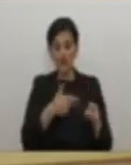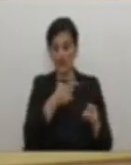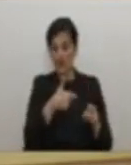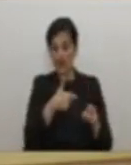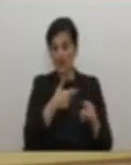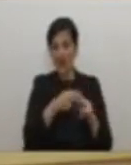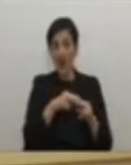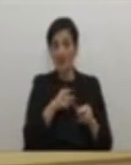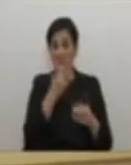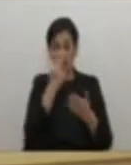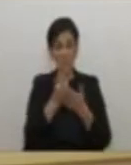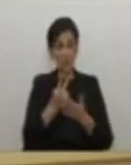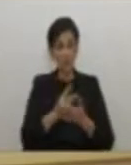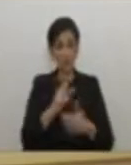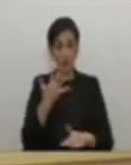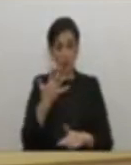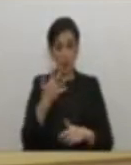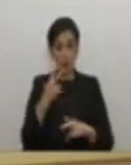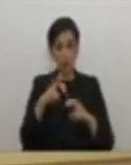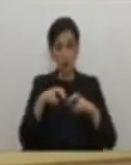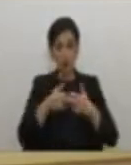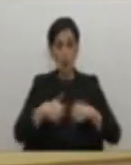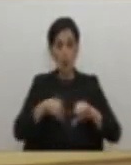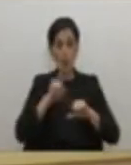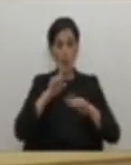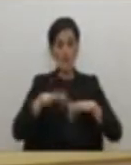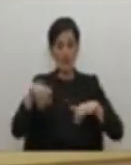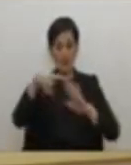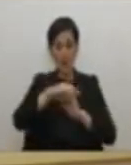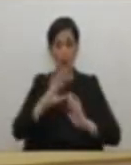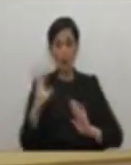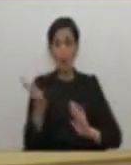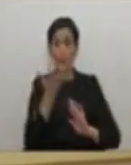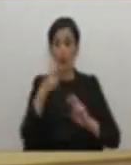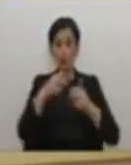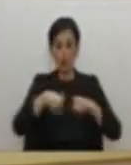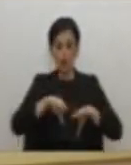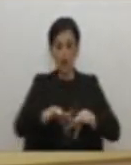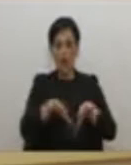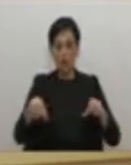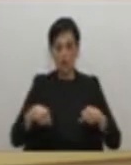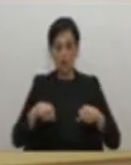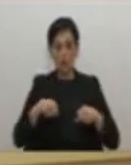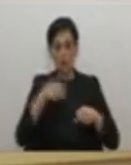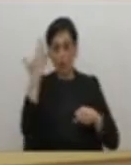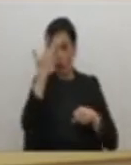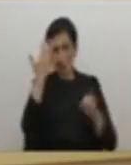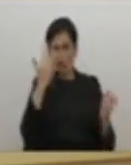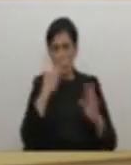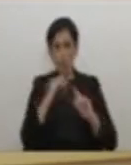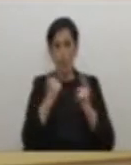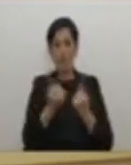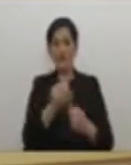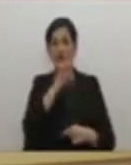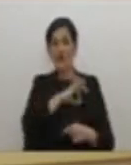ამის მიუხედავად ხუთი კომისია არსებობს საკრებულოში და ხუთივე კომისიაში მიიტაცა უმრავლესობა ოცნებამ. აქ გამოიყენა